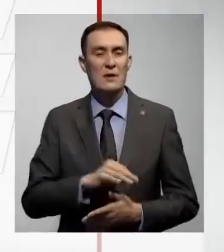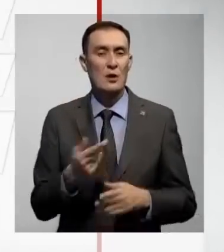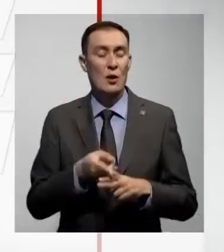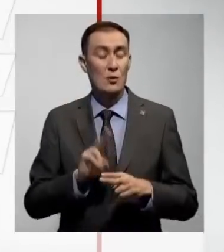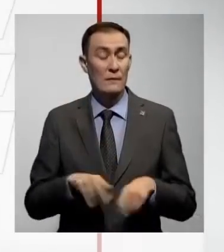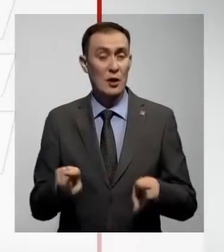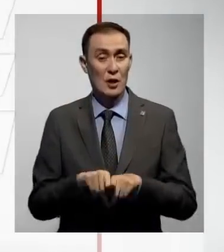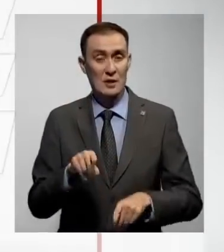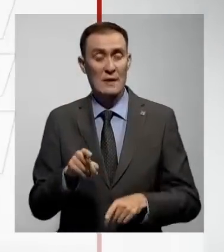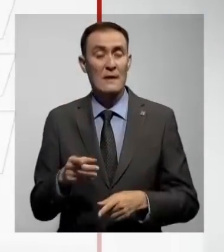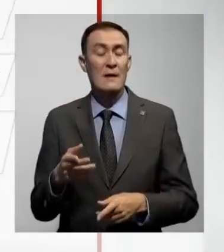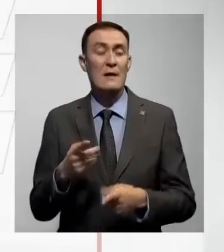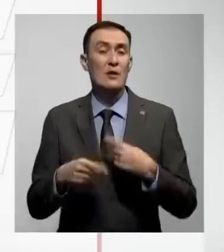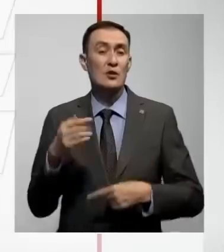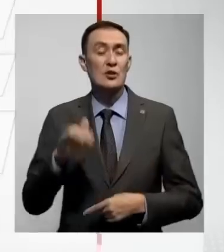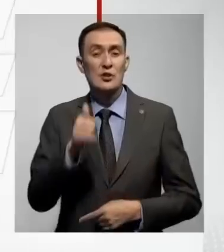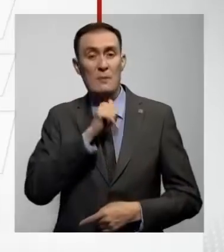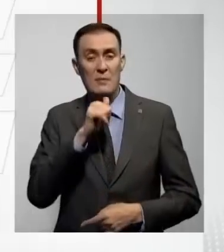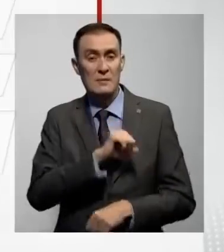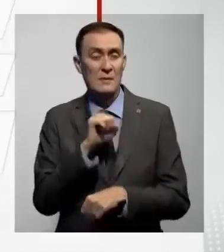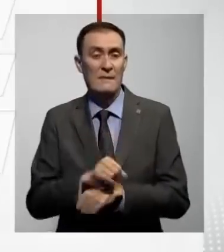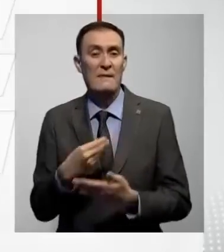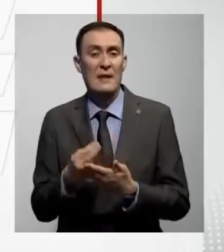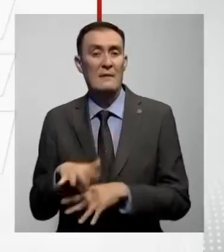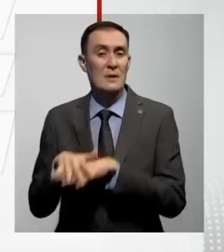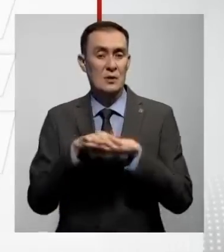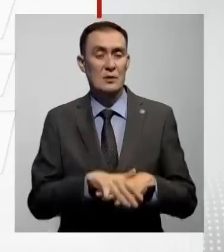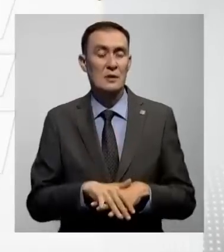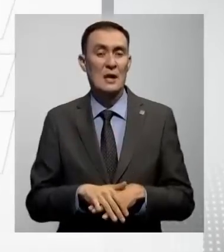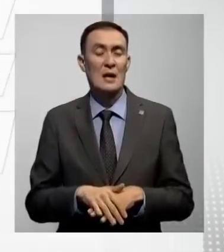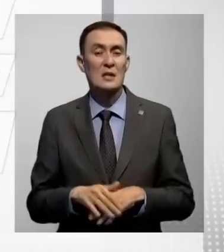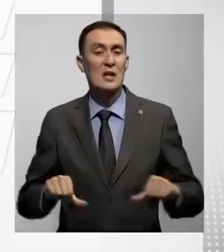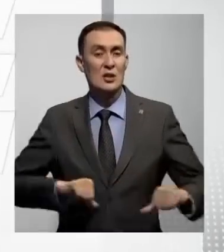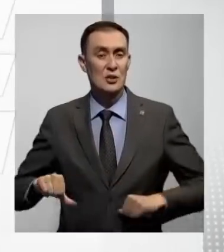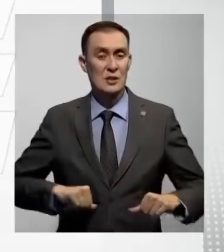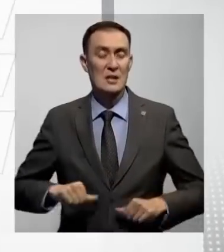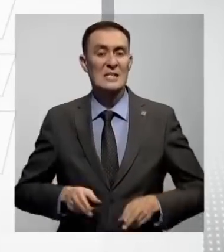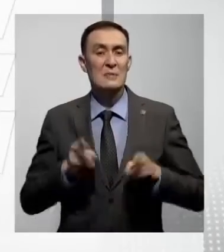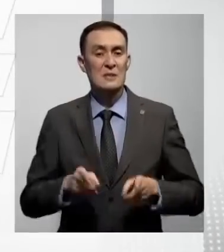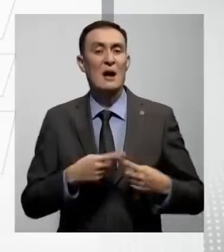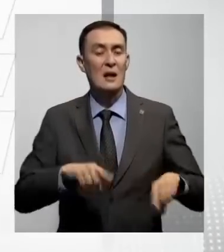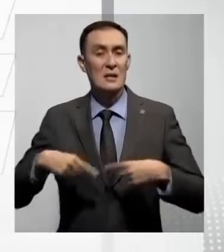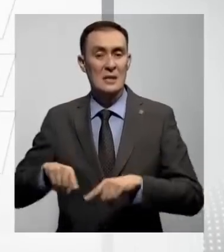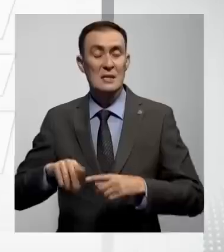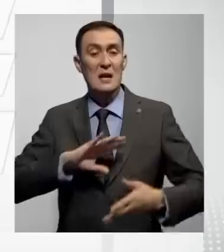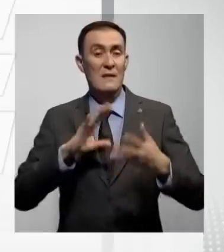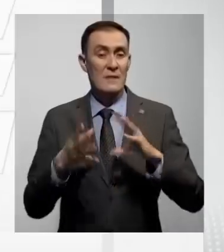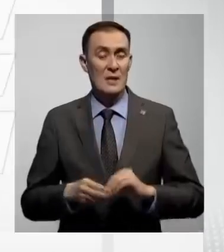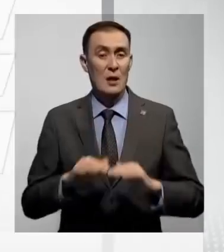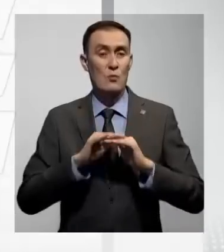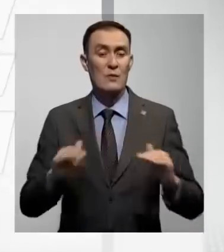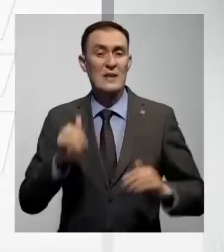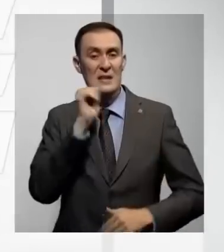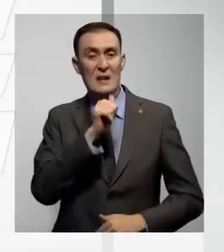Помимо этого, выявили почти 1000 попыток перечисления финансов на счета террористических и экстремистских организаций. В